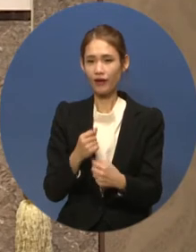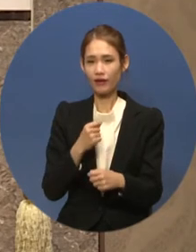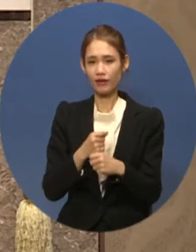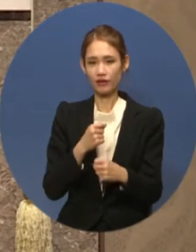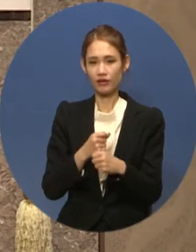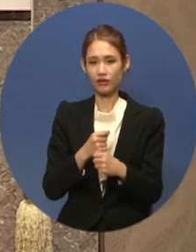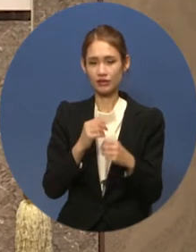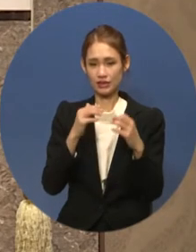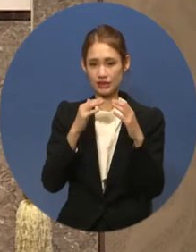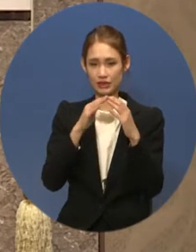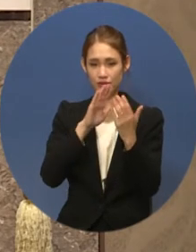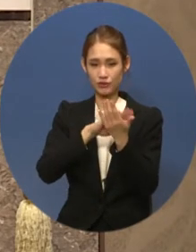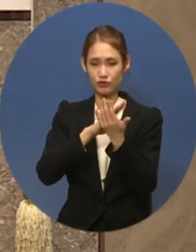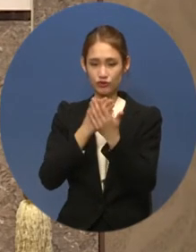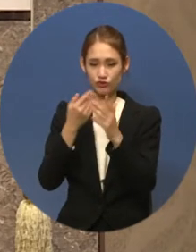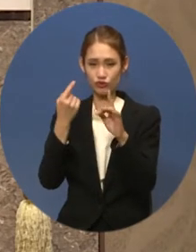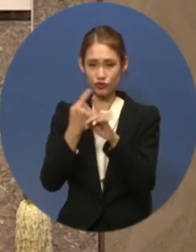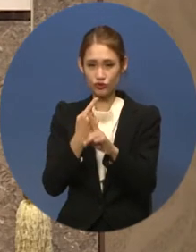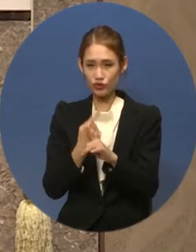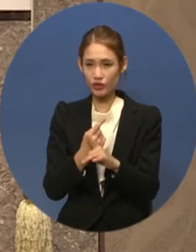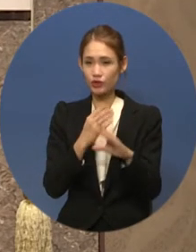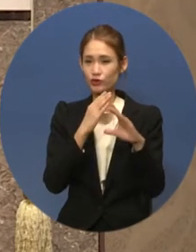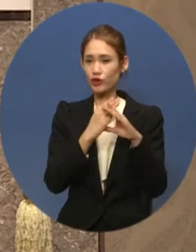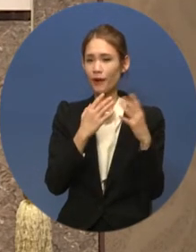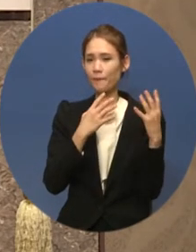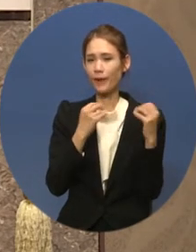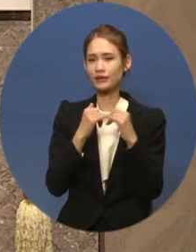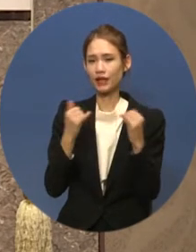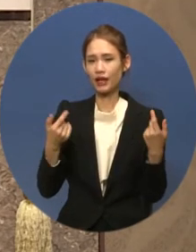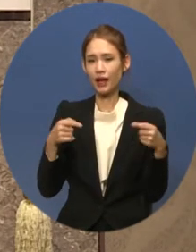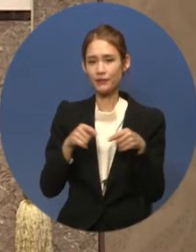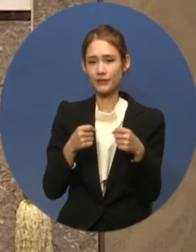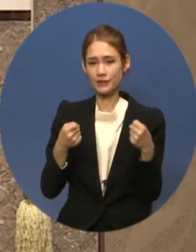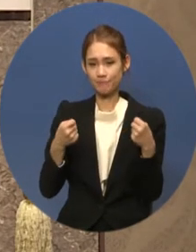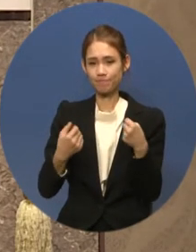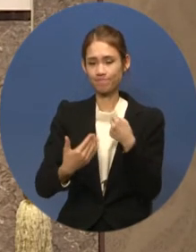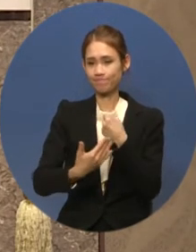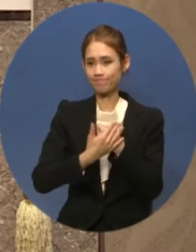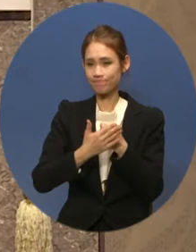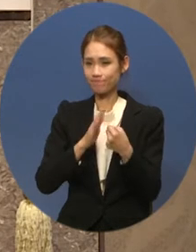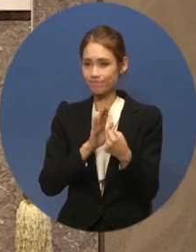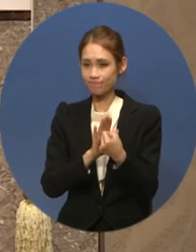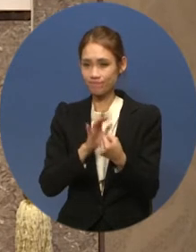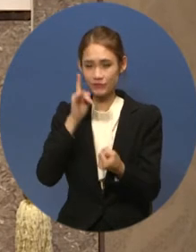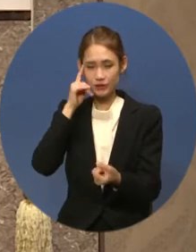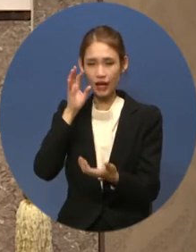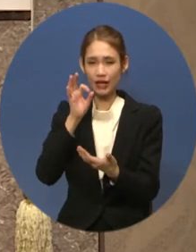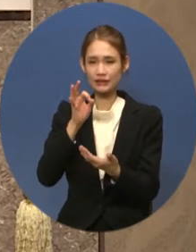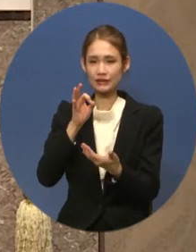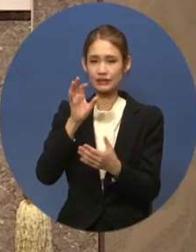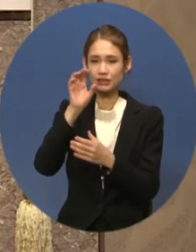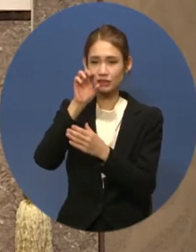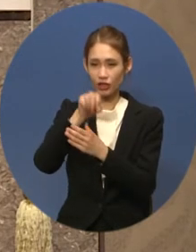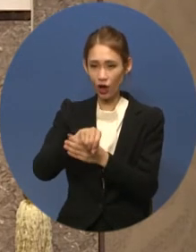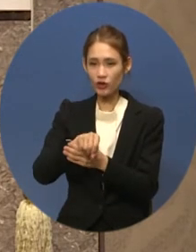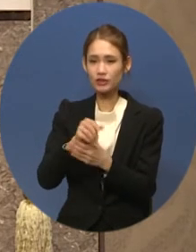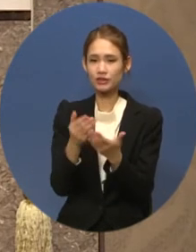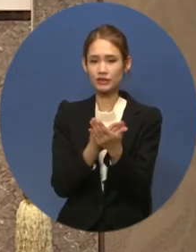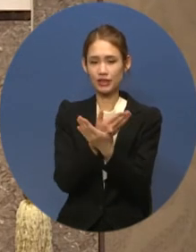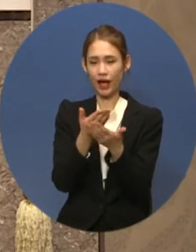집을 수리하는 과정 자체에 많은 사람들이 함께 협력해서 그 좋은 같이 결실을 나눌 수 있도록